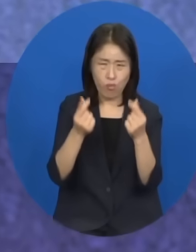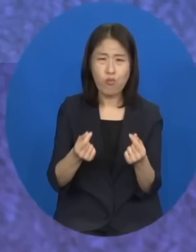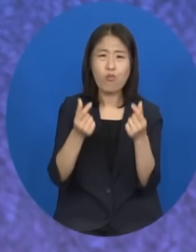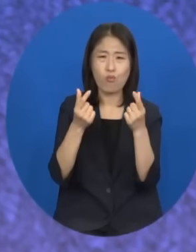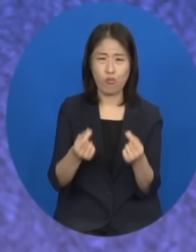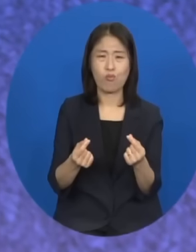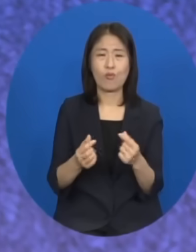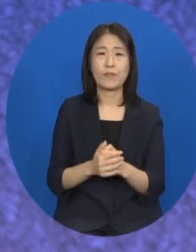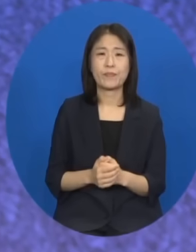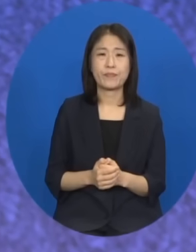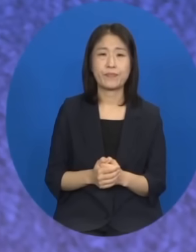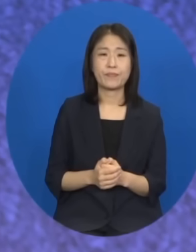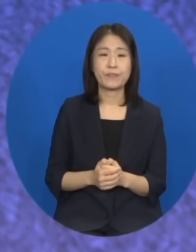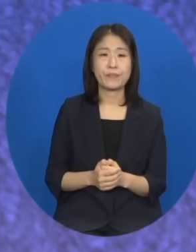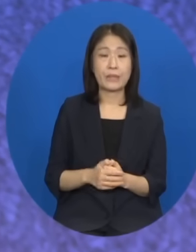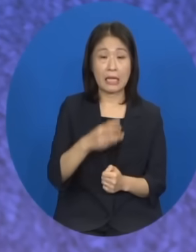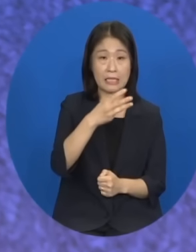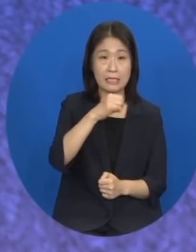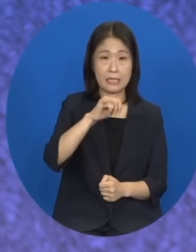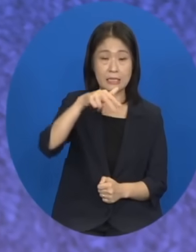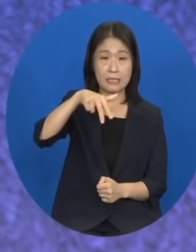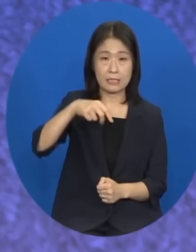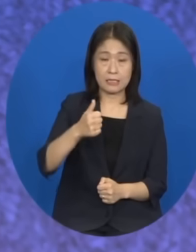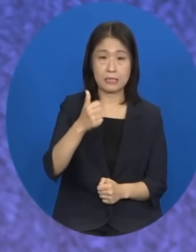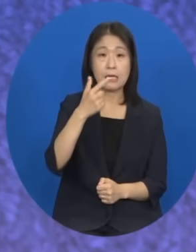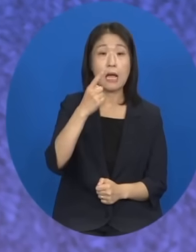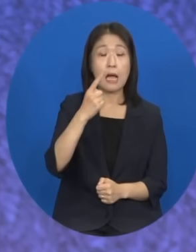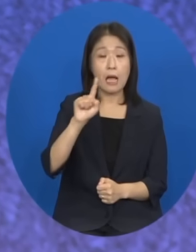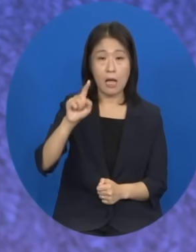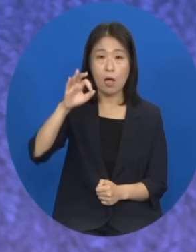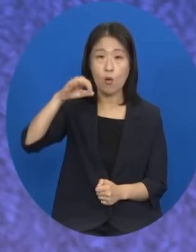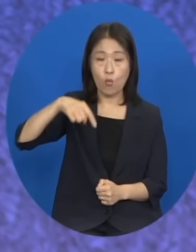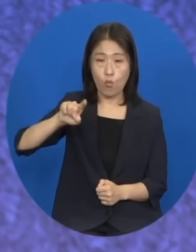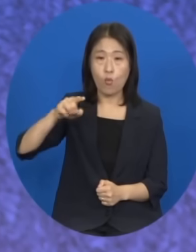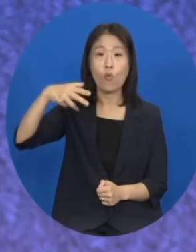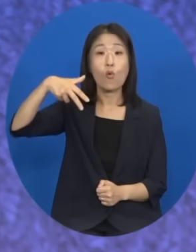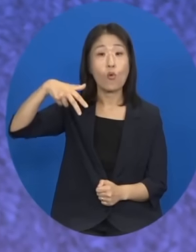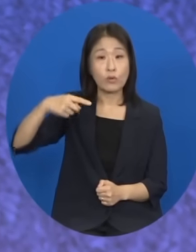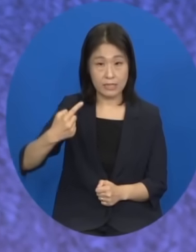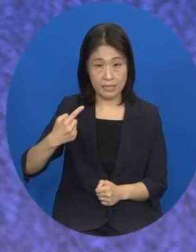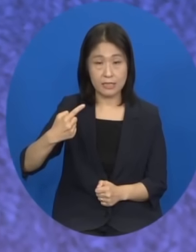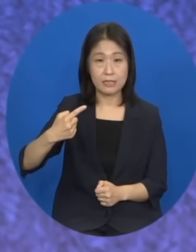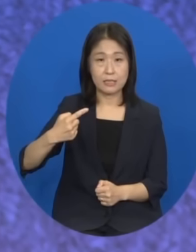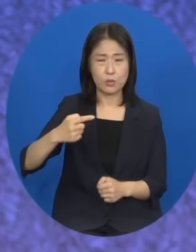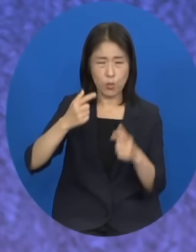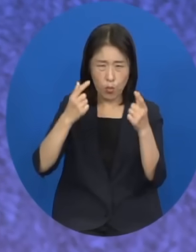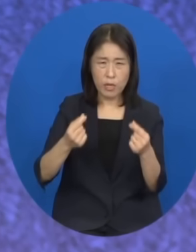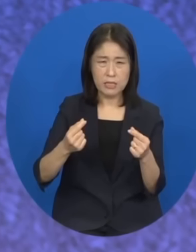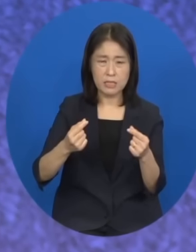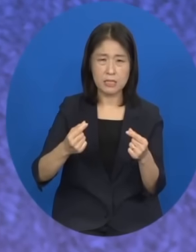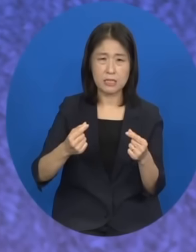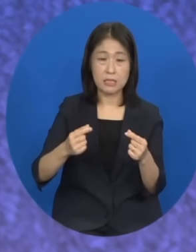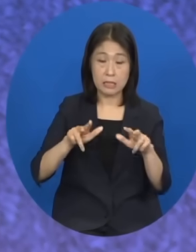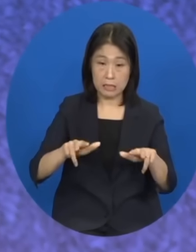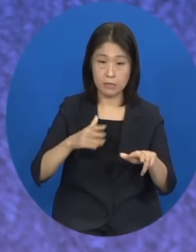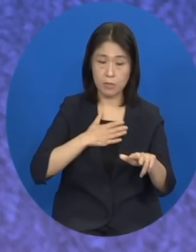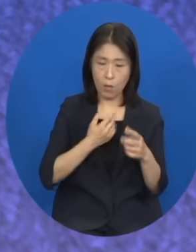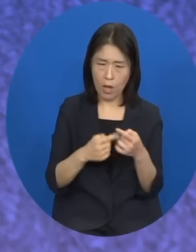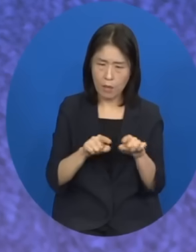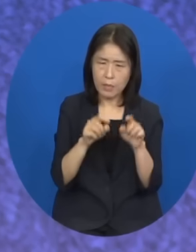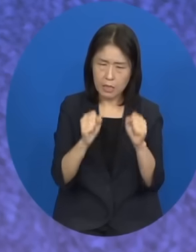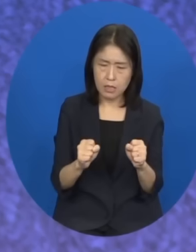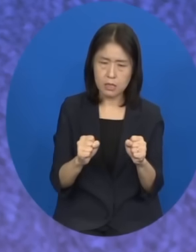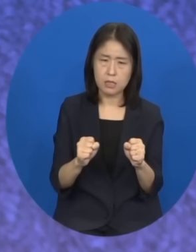리즈 하워즈도 예수님은 오늘 지금 이 시간 나와 함께 하시는 예수님이심을 너무나 분명히